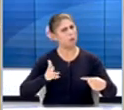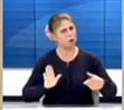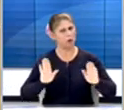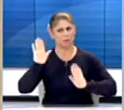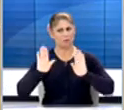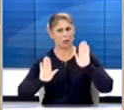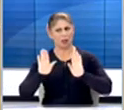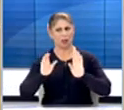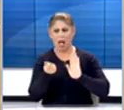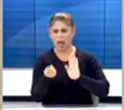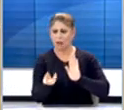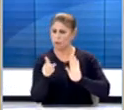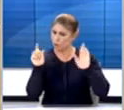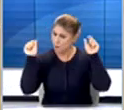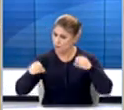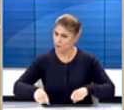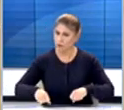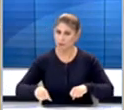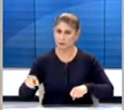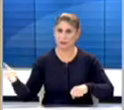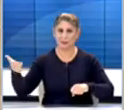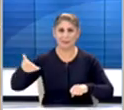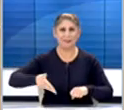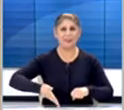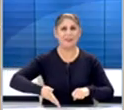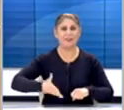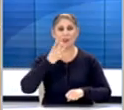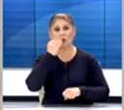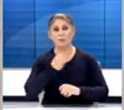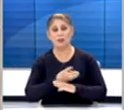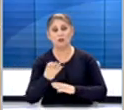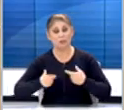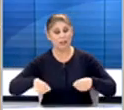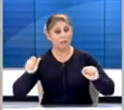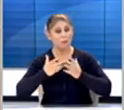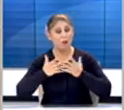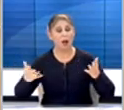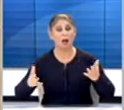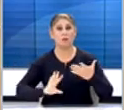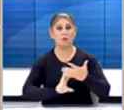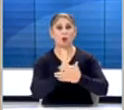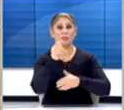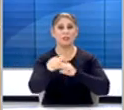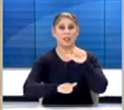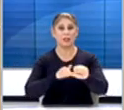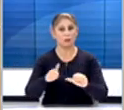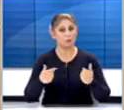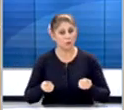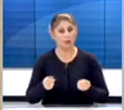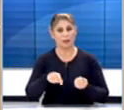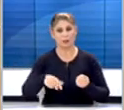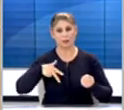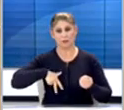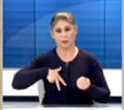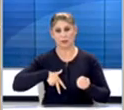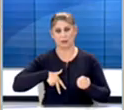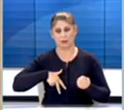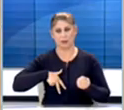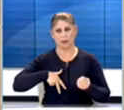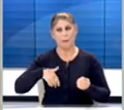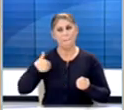να επιβεβαιώνεται, έρχεστε να αρνηθείτε μεγάλες προοδευτικές αλλαγές που υλοποιούνται από αυτή την κυβέρνηση. Μετά μην αμφισβητείτε